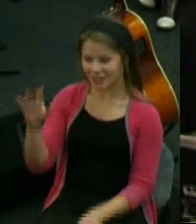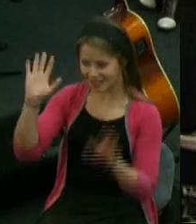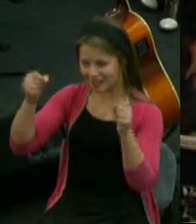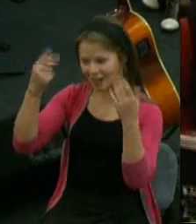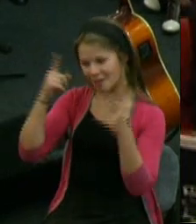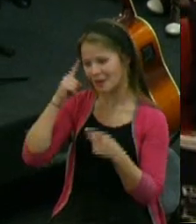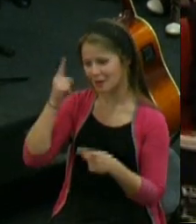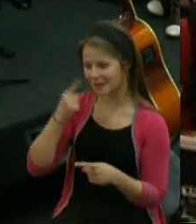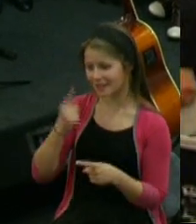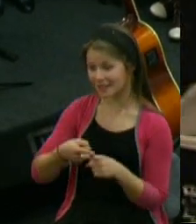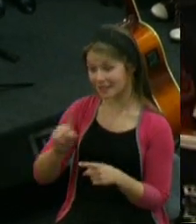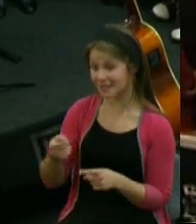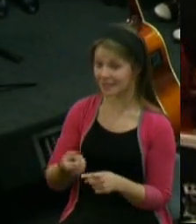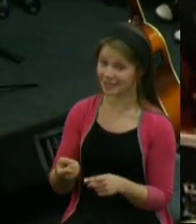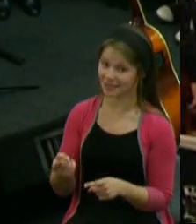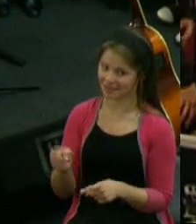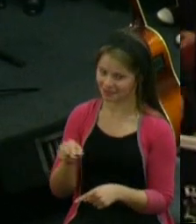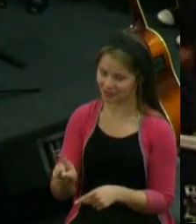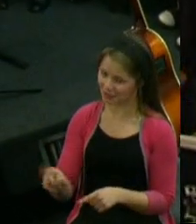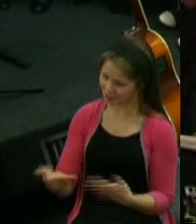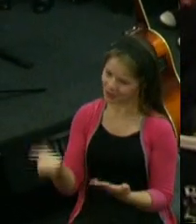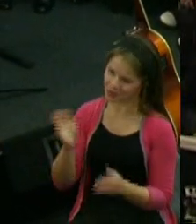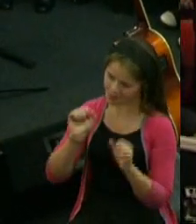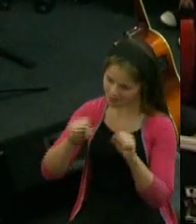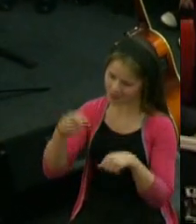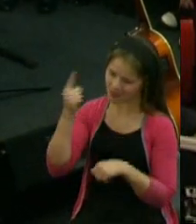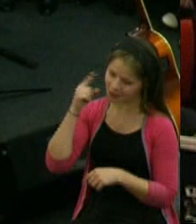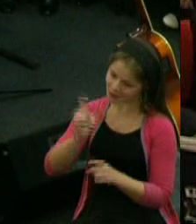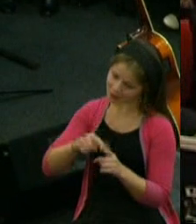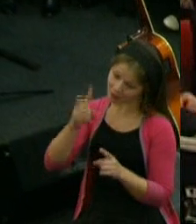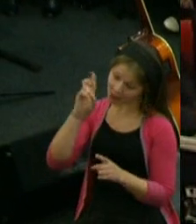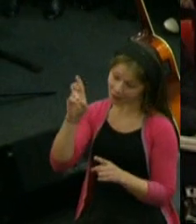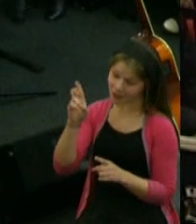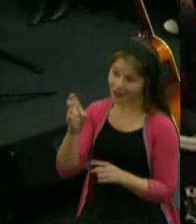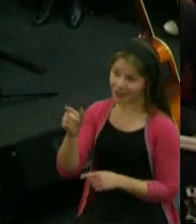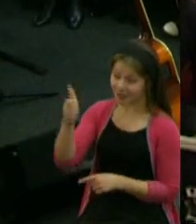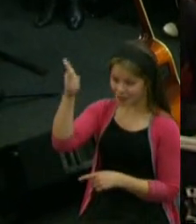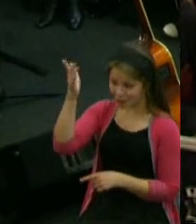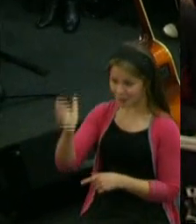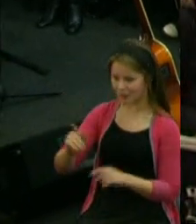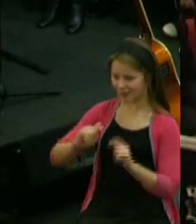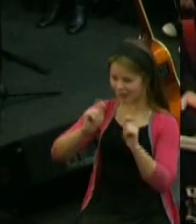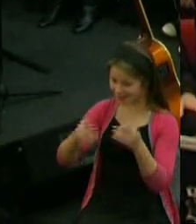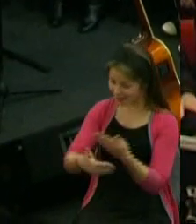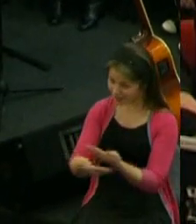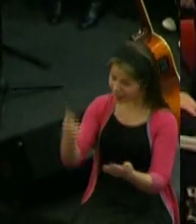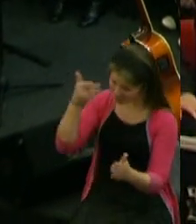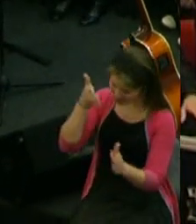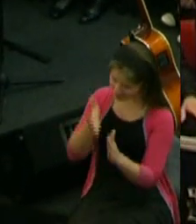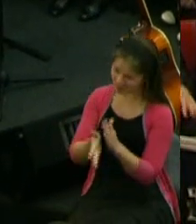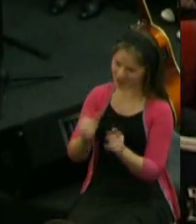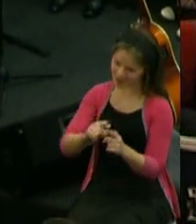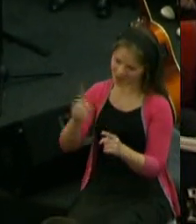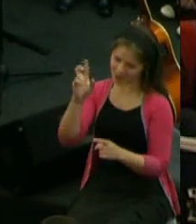ще раз слава Богу, брати і сестри, за те, що ми можемо чути Боже Слово, і що Господь дав нам розуміння Божого Слова.